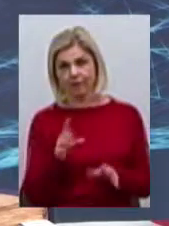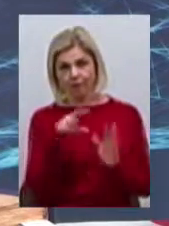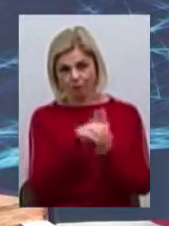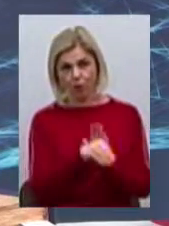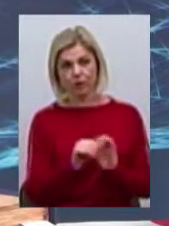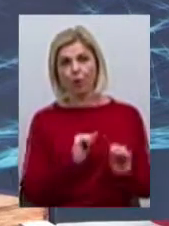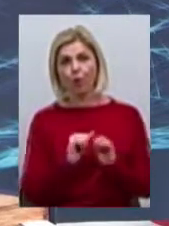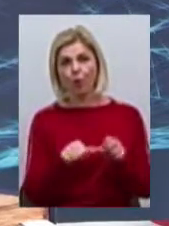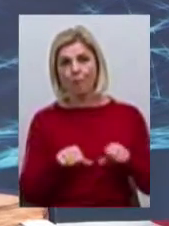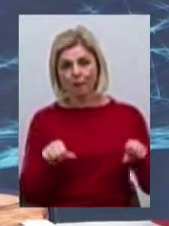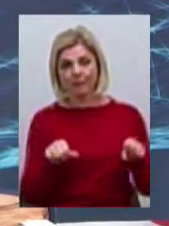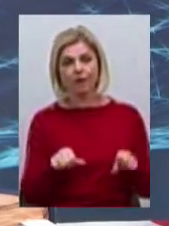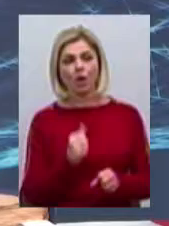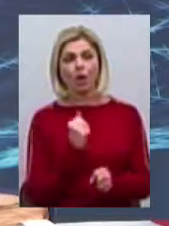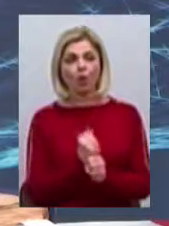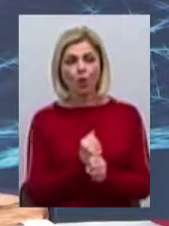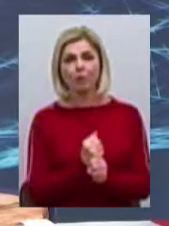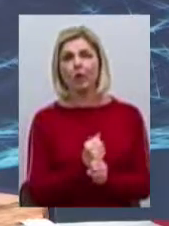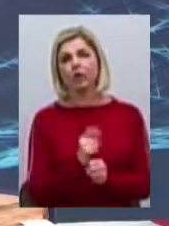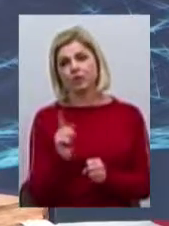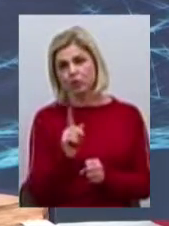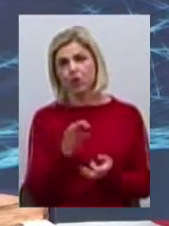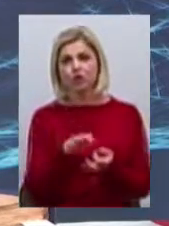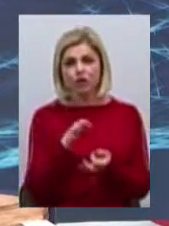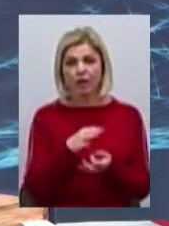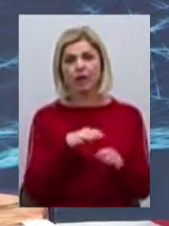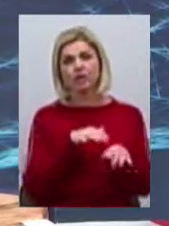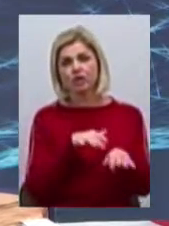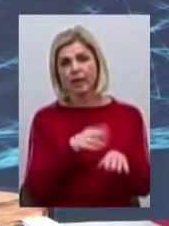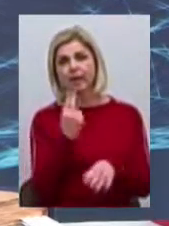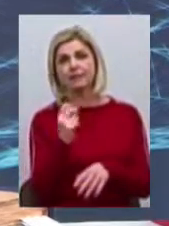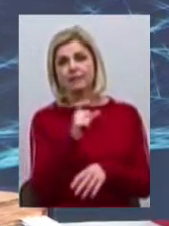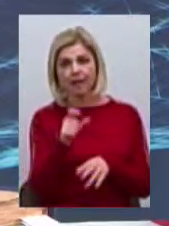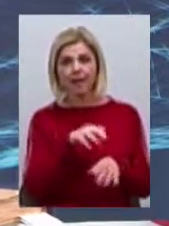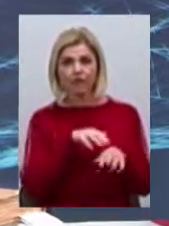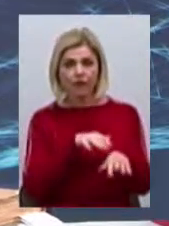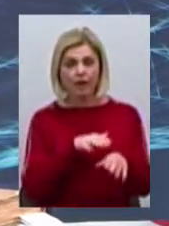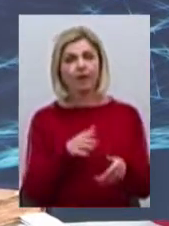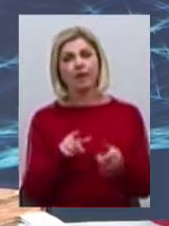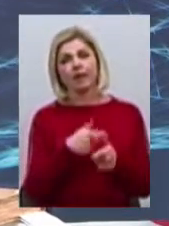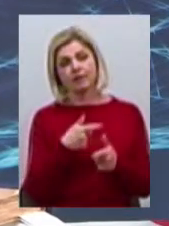Там робив, шив щось, так, від швайцарського цеху, щось там,